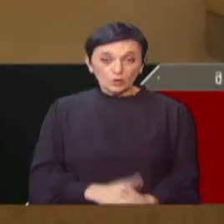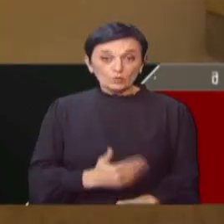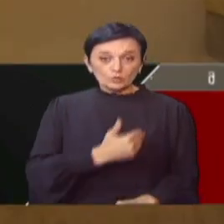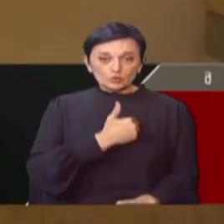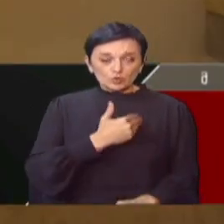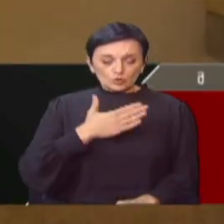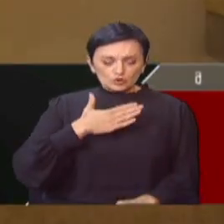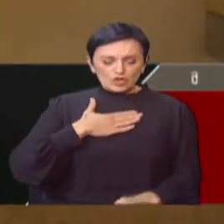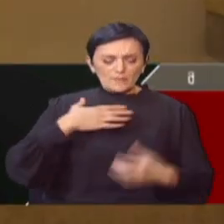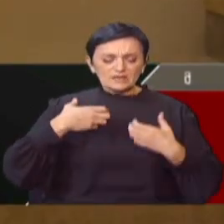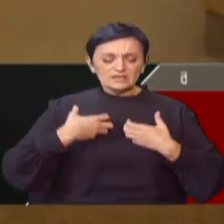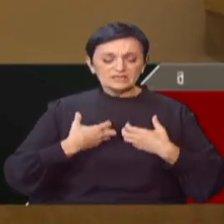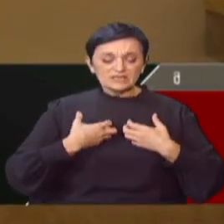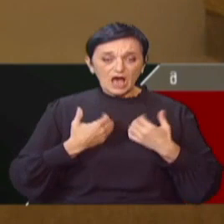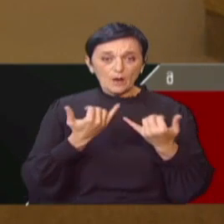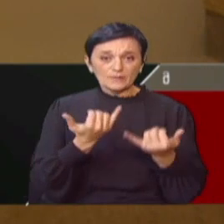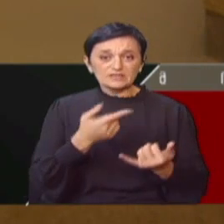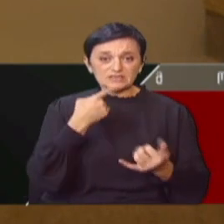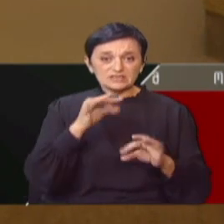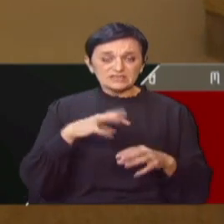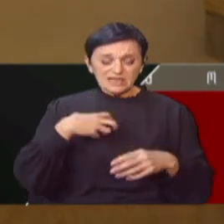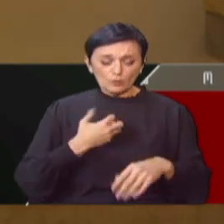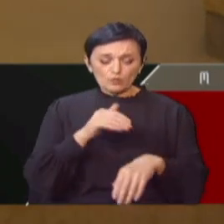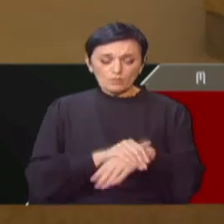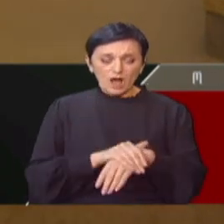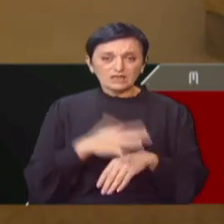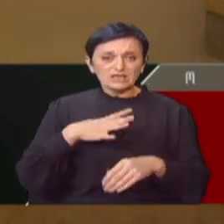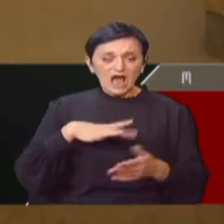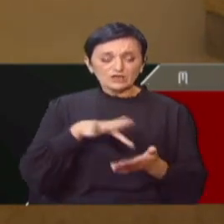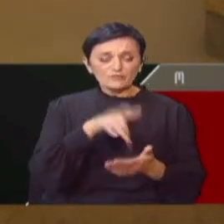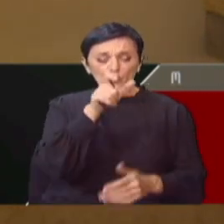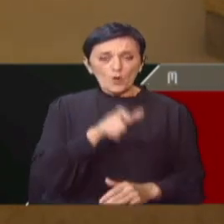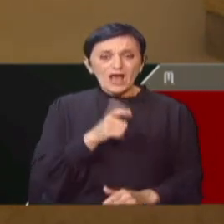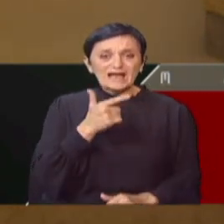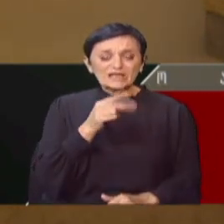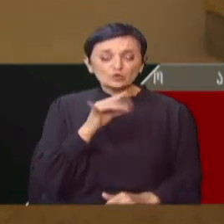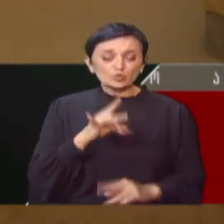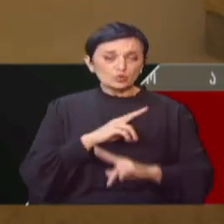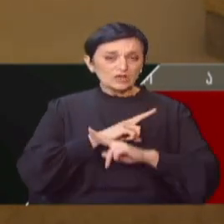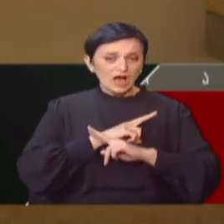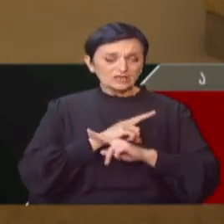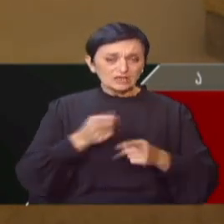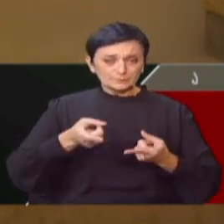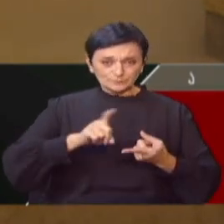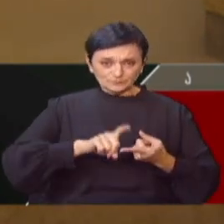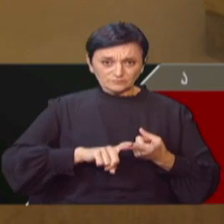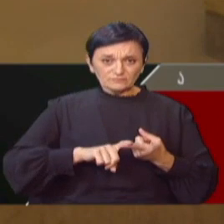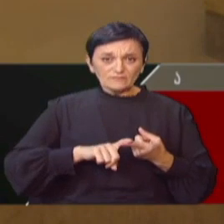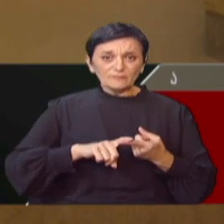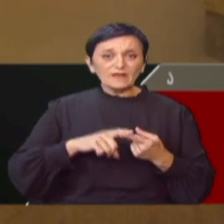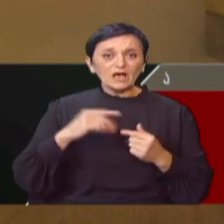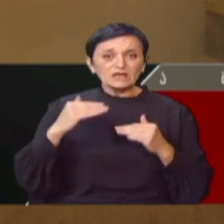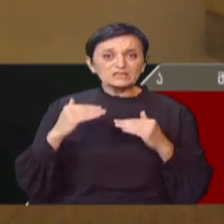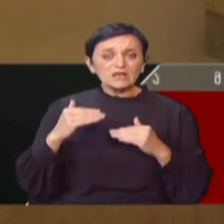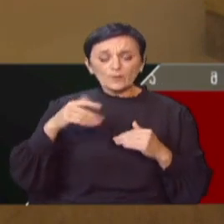რომ ჩემი სამძიმარი გამოვხატო სამწუხარო ფაქტთან, ქართველი მოქალაქის თამას გინტურის გარდაცვალებასთან დაკავშირებით სამხრეთ